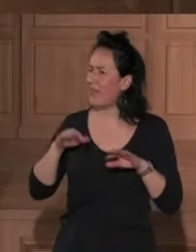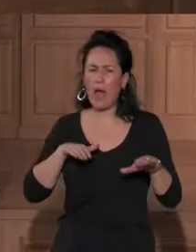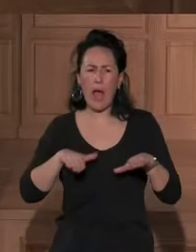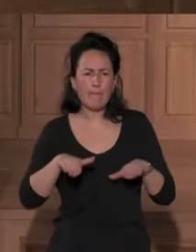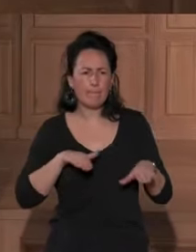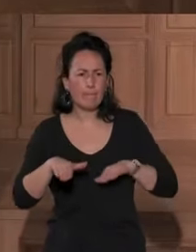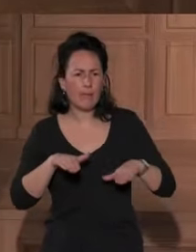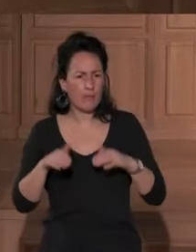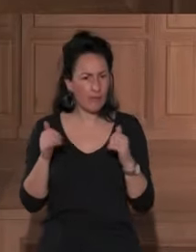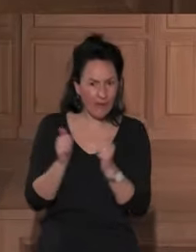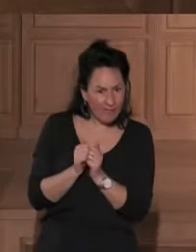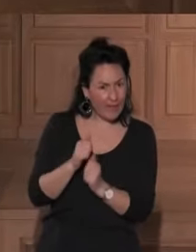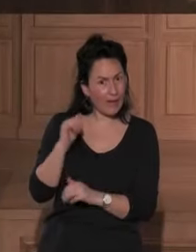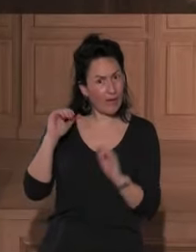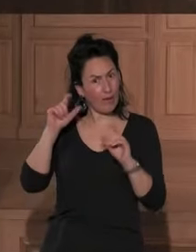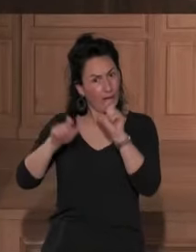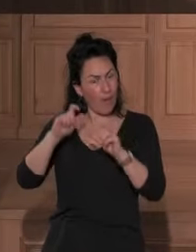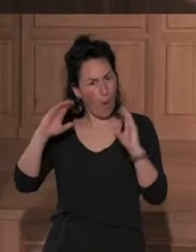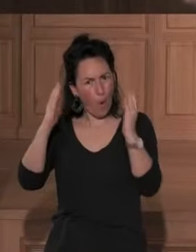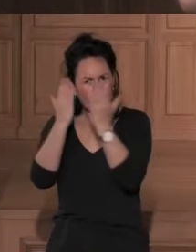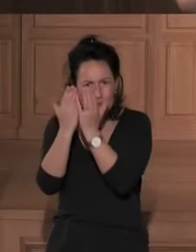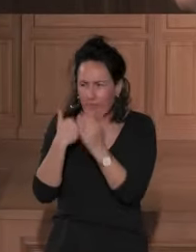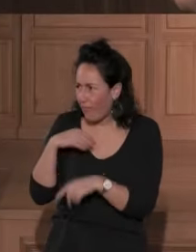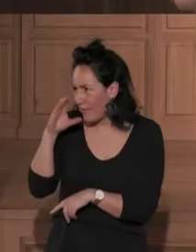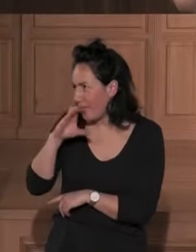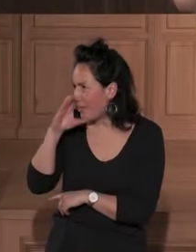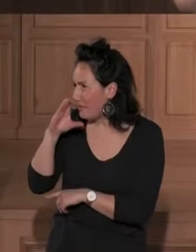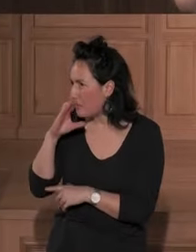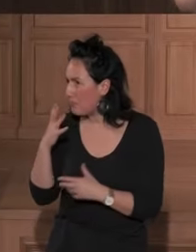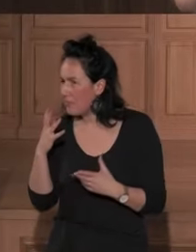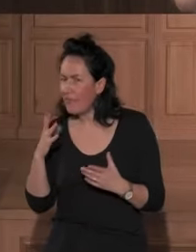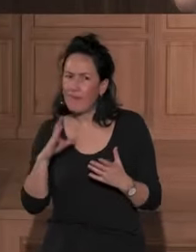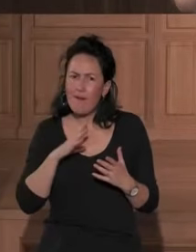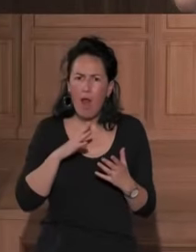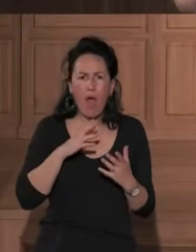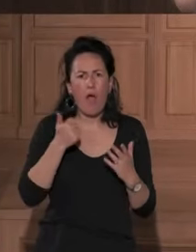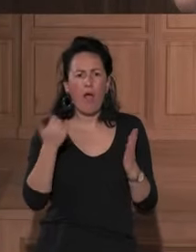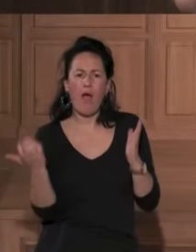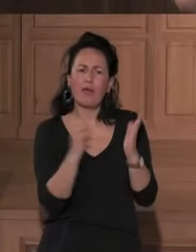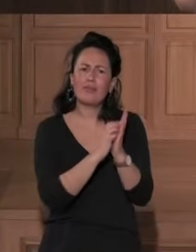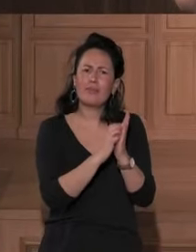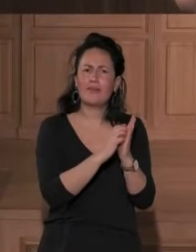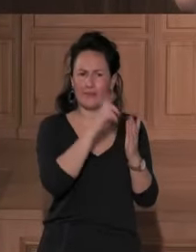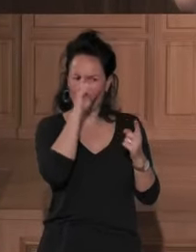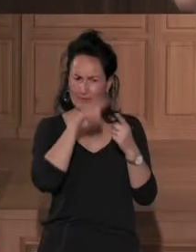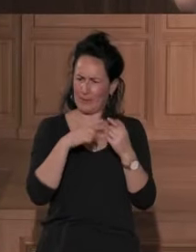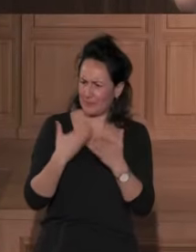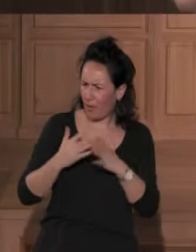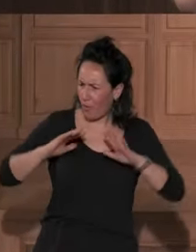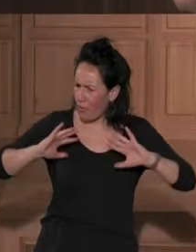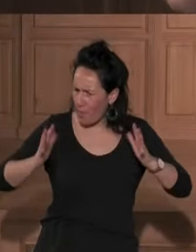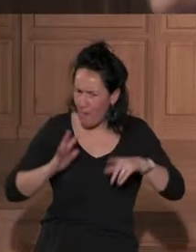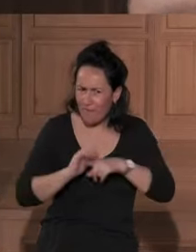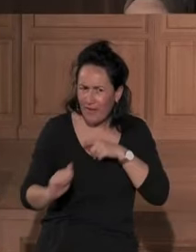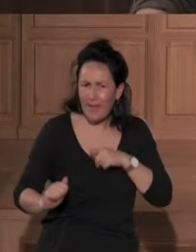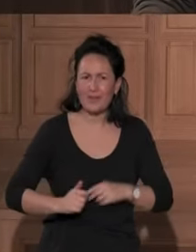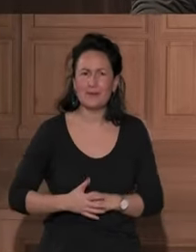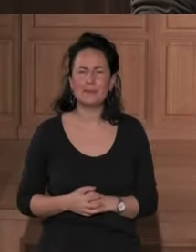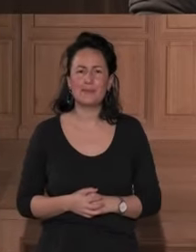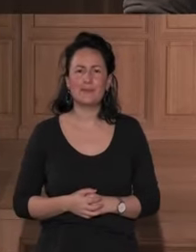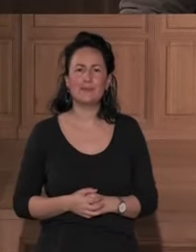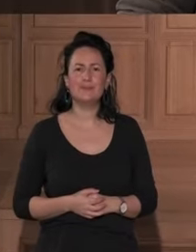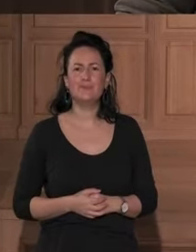des autistes. Alors, je pense que c'est pour Daoud. C'est pour moi. J'ai l'impression. Y aurait-il un écrit ou un article publié sur la méthodologie employée ? Alors